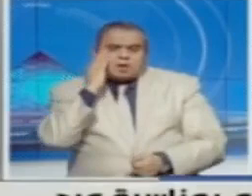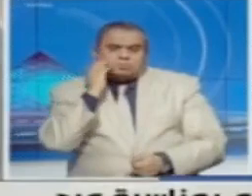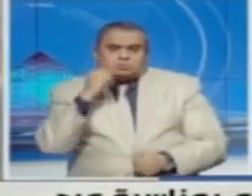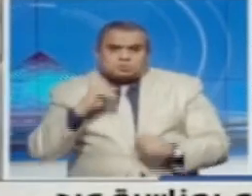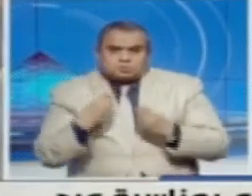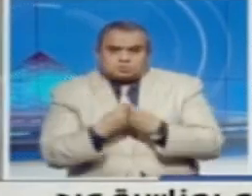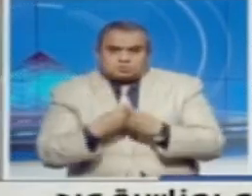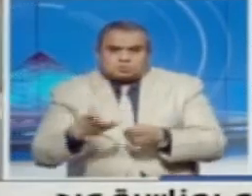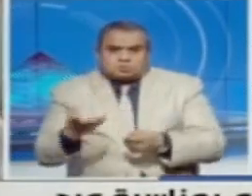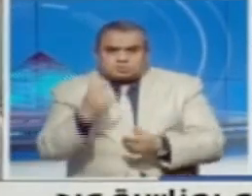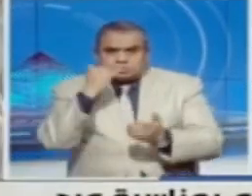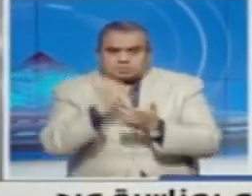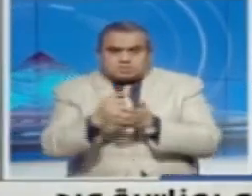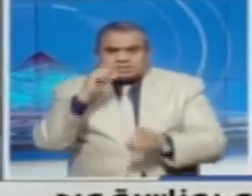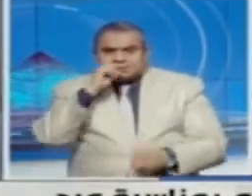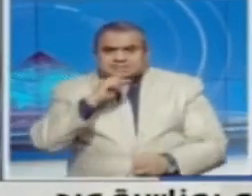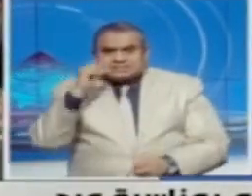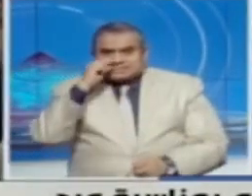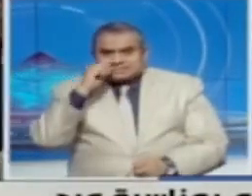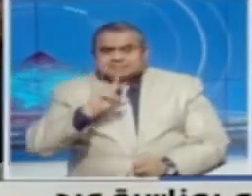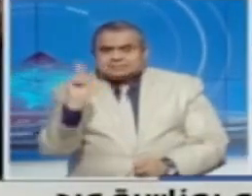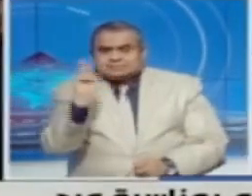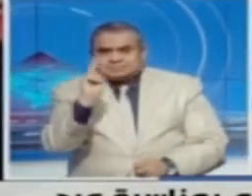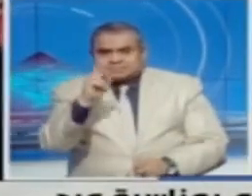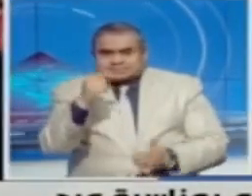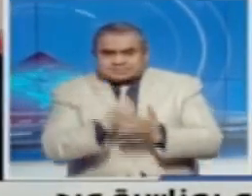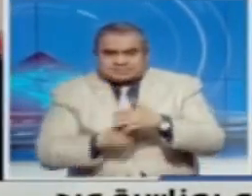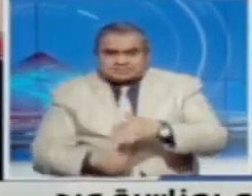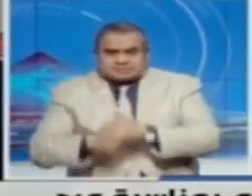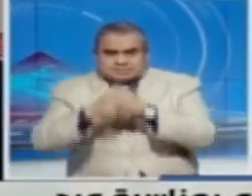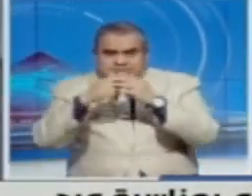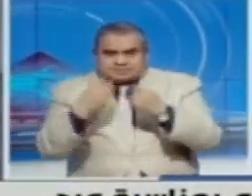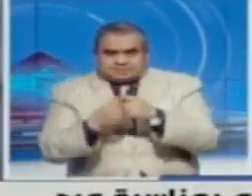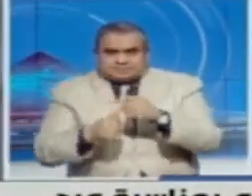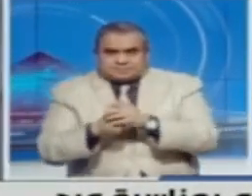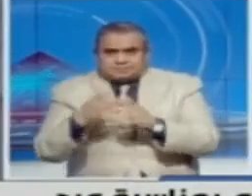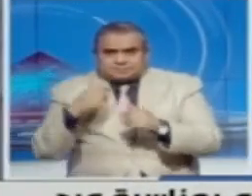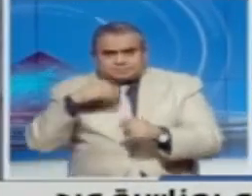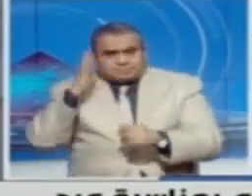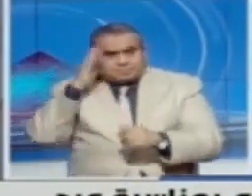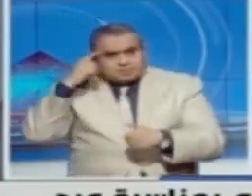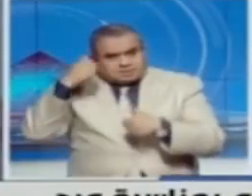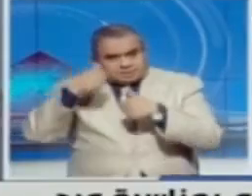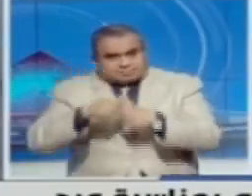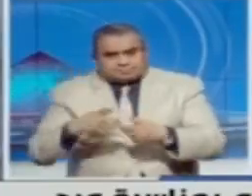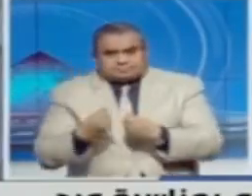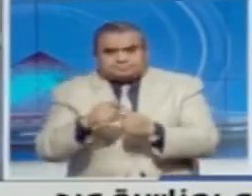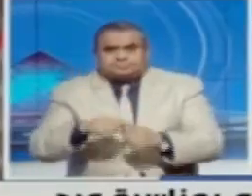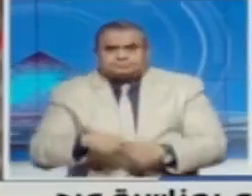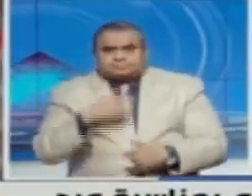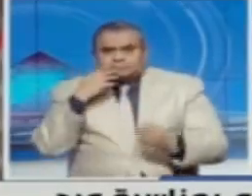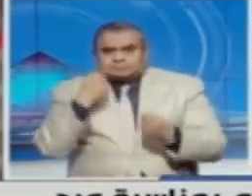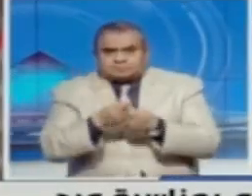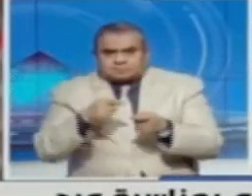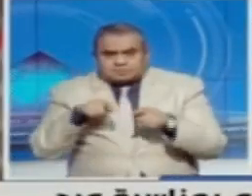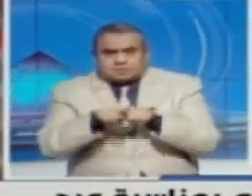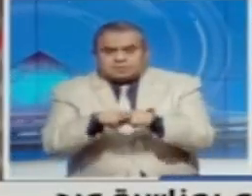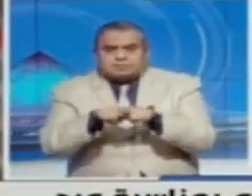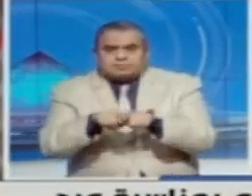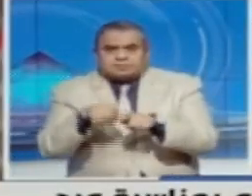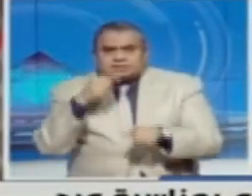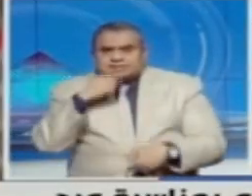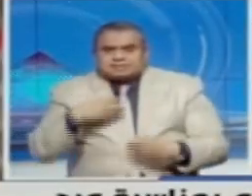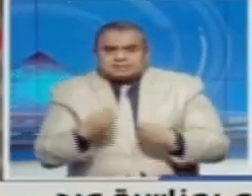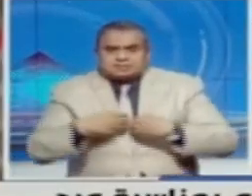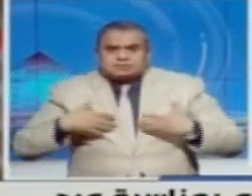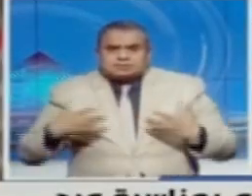كما قدم رجال الدين المسيحي التهنئة للنزلاء بهذه المناسبة. النهاردة احنا جايين عشان نعيد